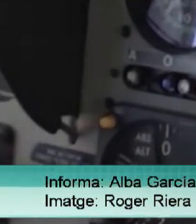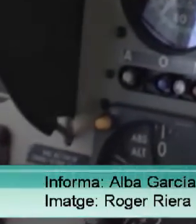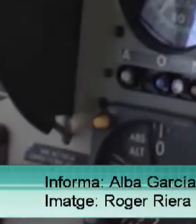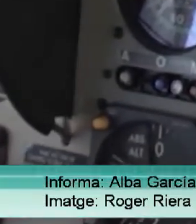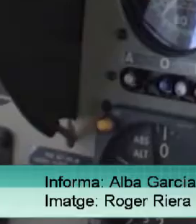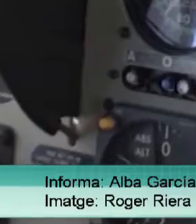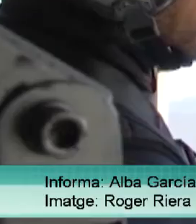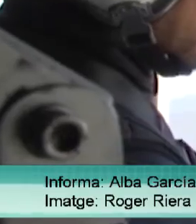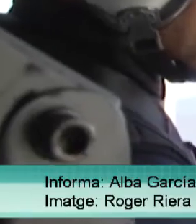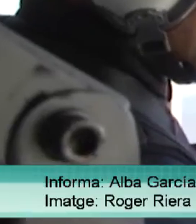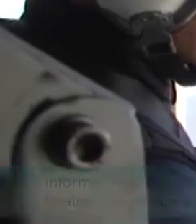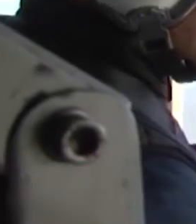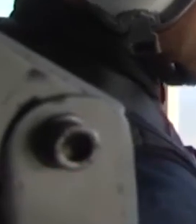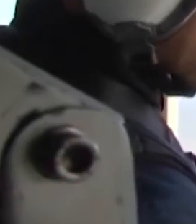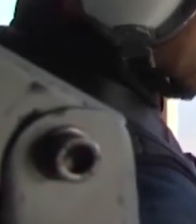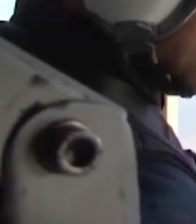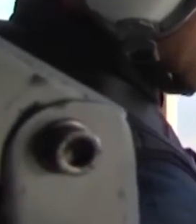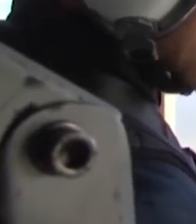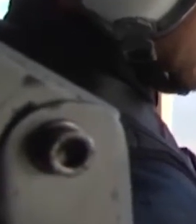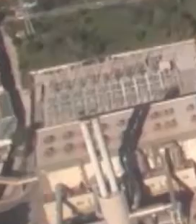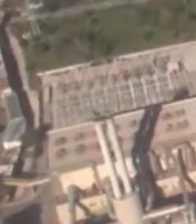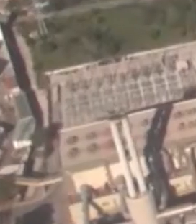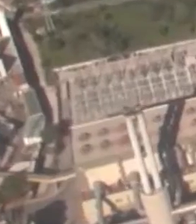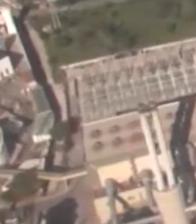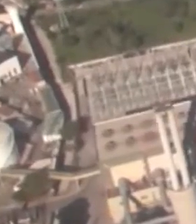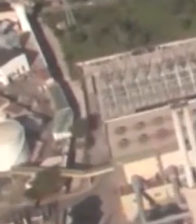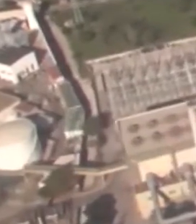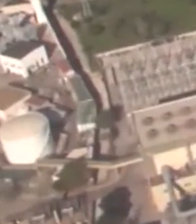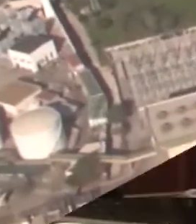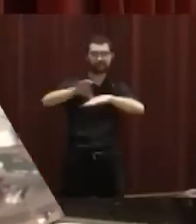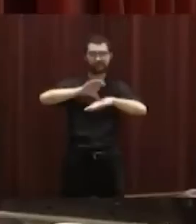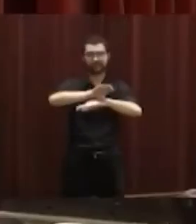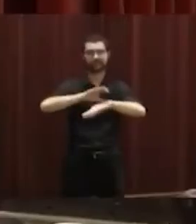només hi ha aquestes dues operadores aèries.